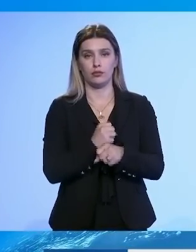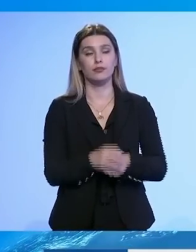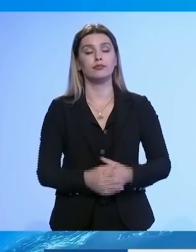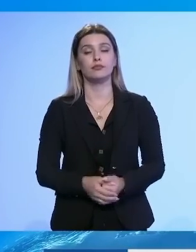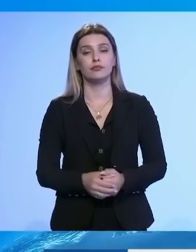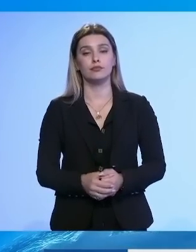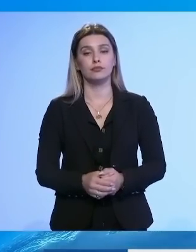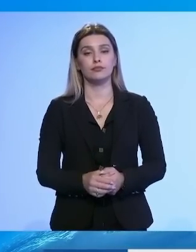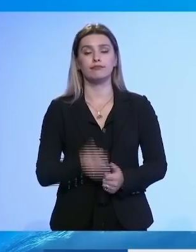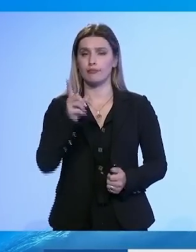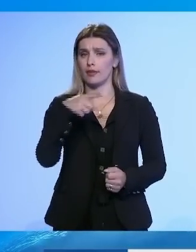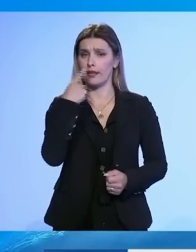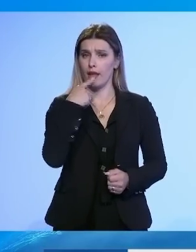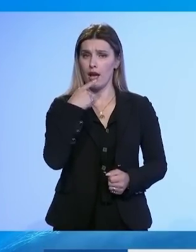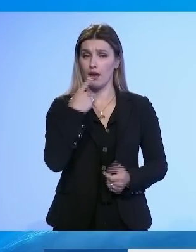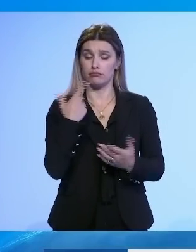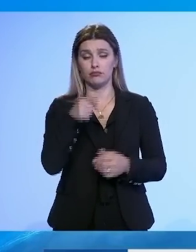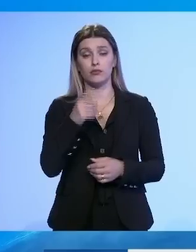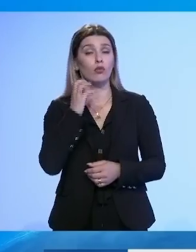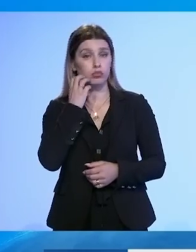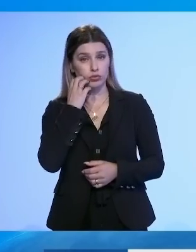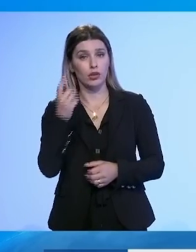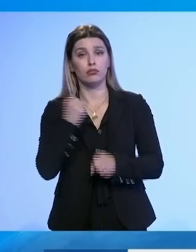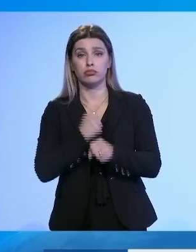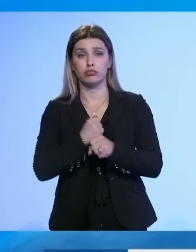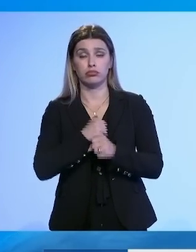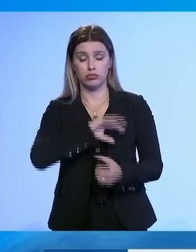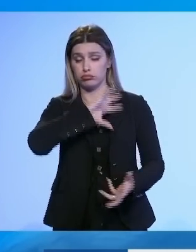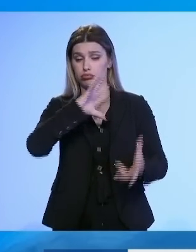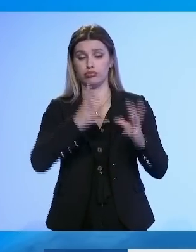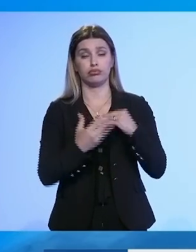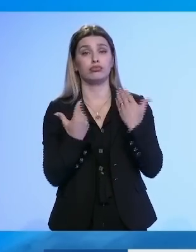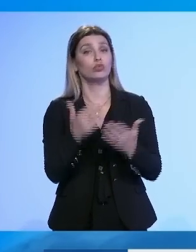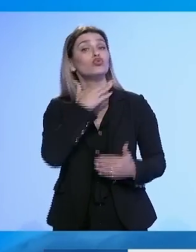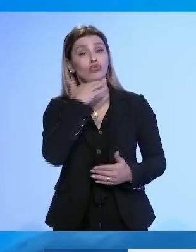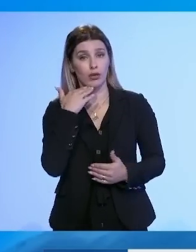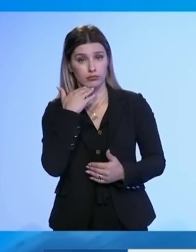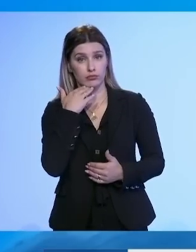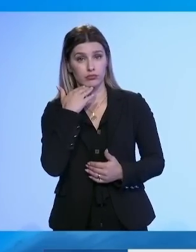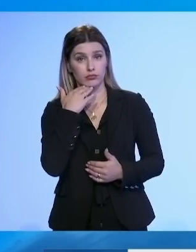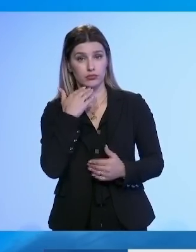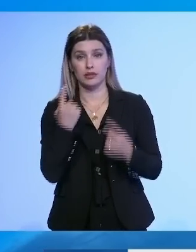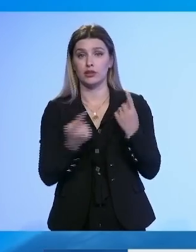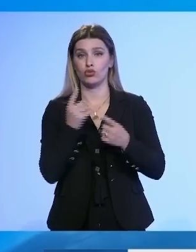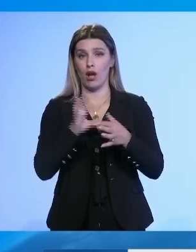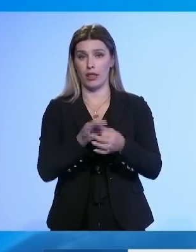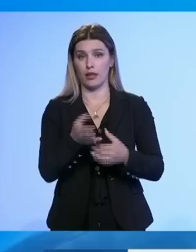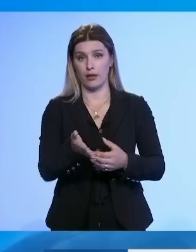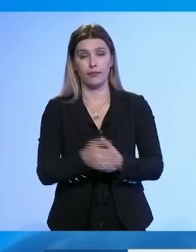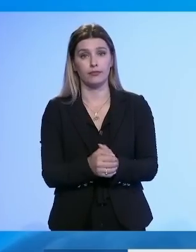Stano. Ai ka porositur se nga Brukseli është thënë mjaft sa i përket pritjeve dhe pasojave të mundshme në lidhje me këtë